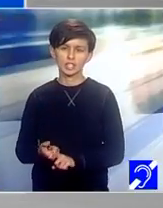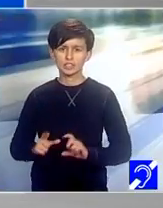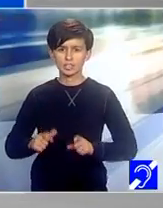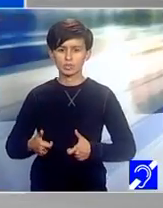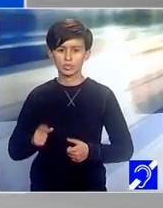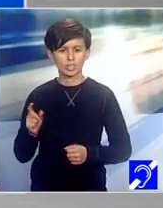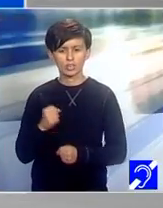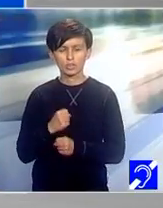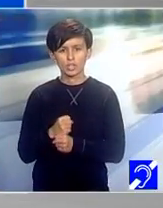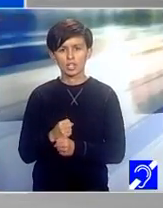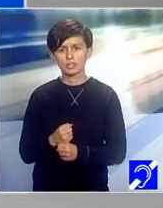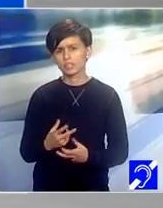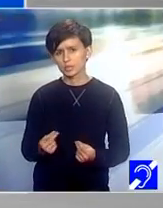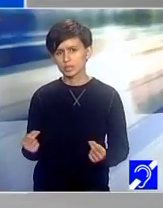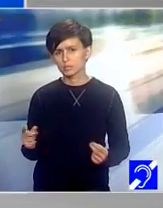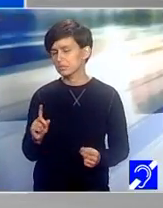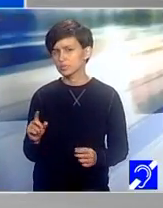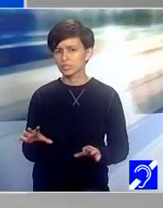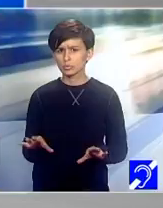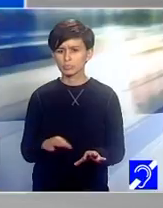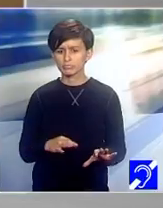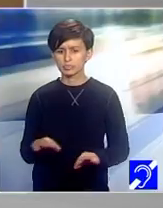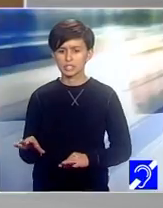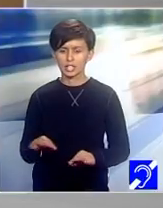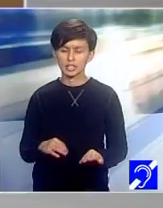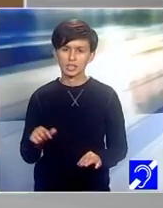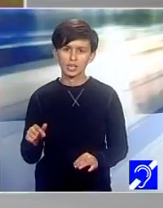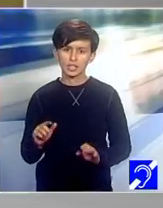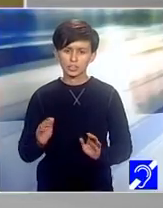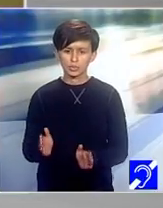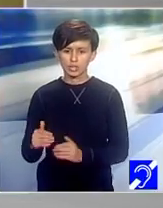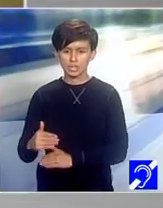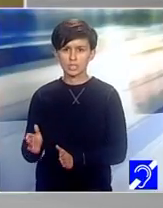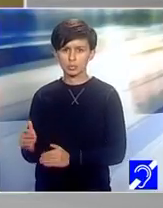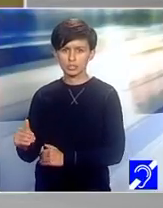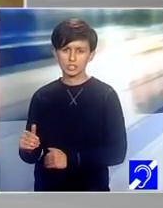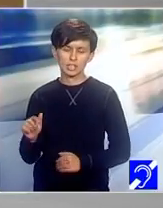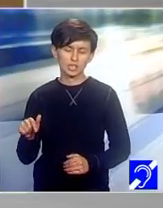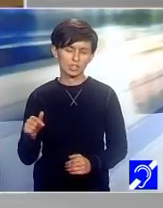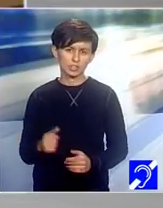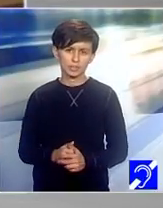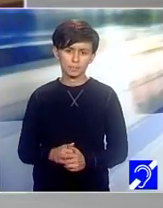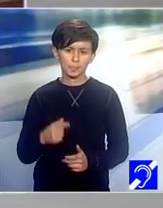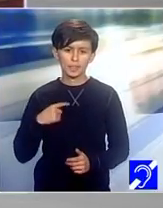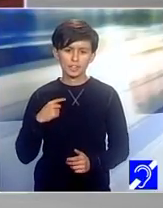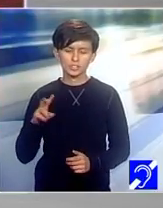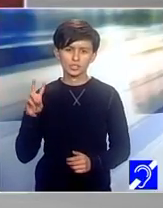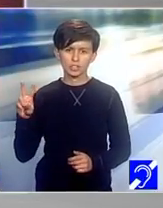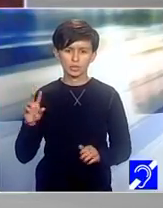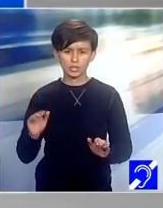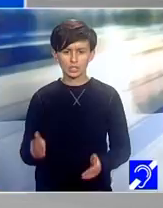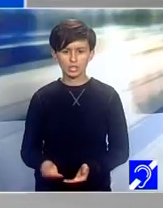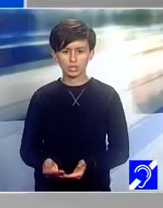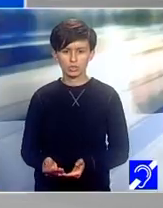lucru. Păi, nici cu selectarea lor, avem, nici cu depozitarea, avem o rampă, două rampe temporare care se